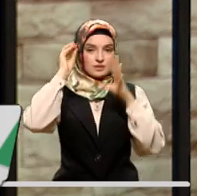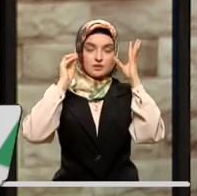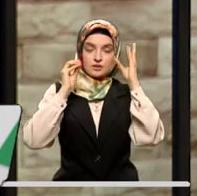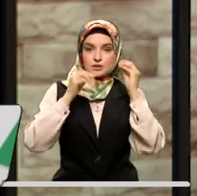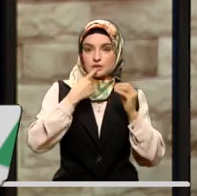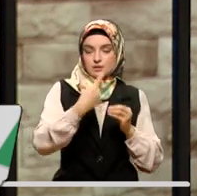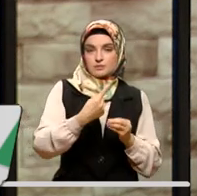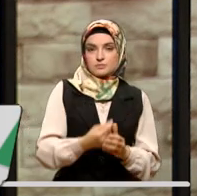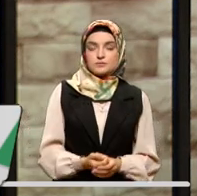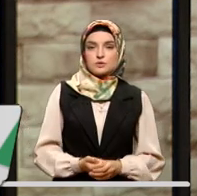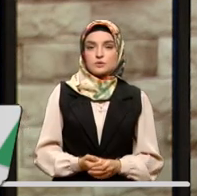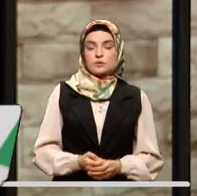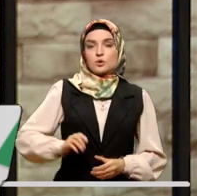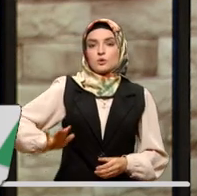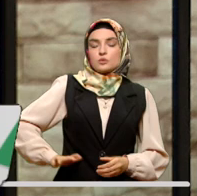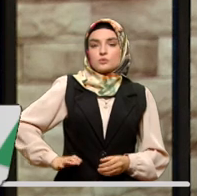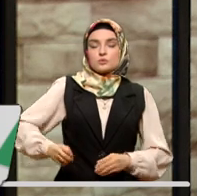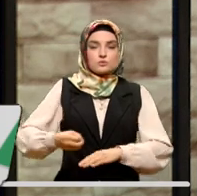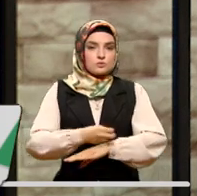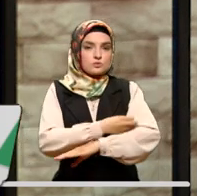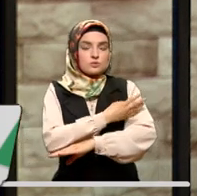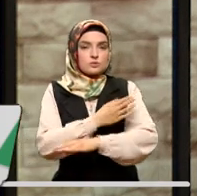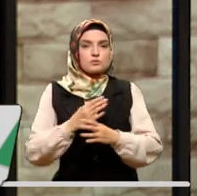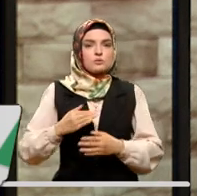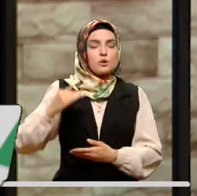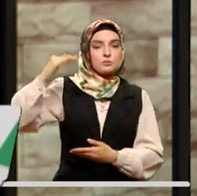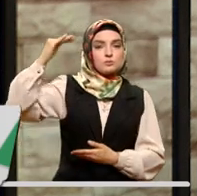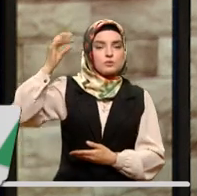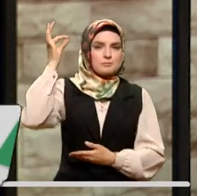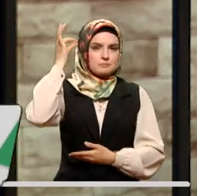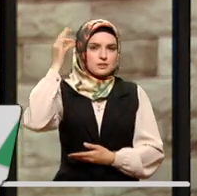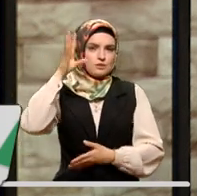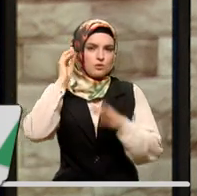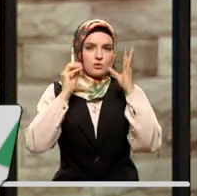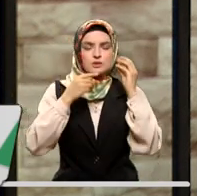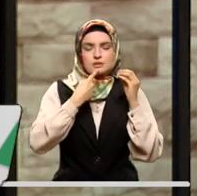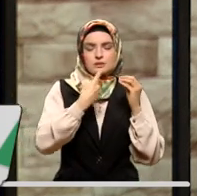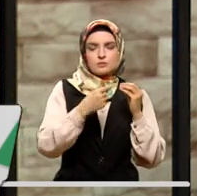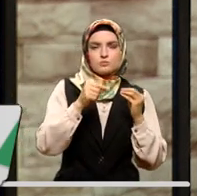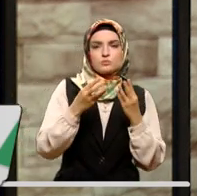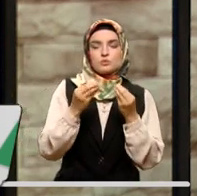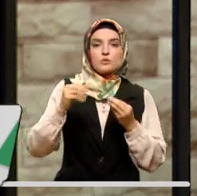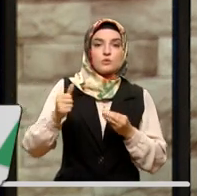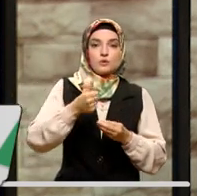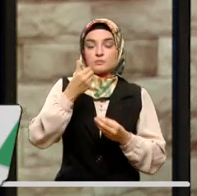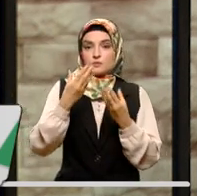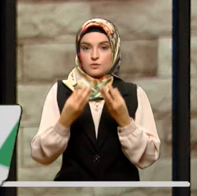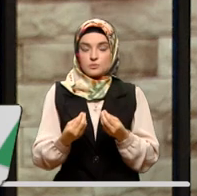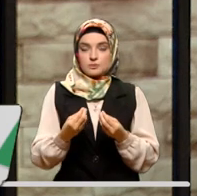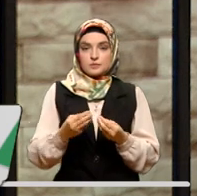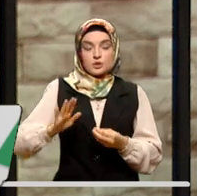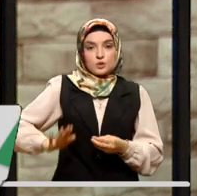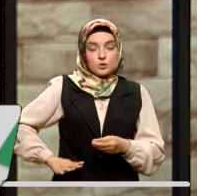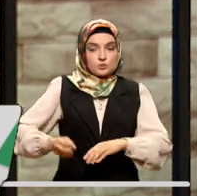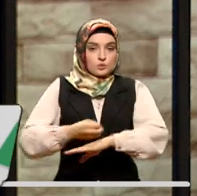çocuk duyguyla büyük bilgiyle öğrenirdir. Bu çok önemli bir şey. Evet. Yani çocuğun duyguyla öğrenmesi